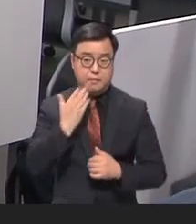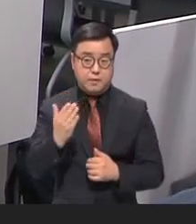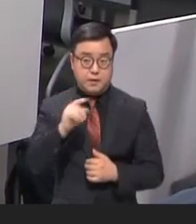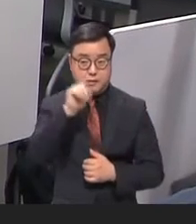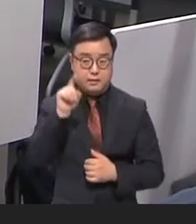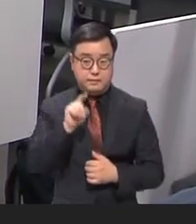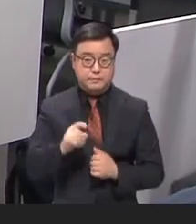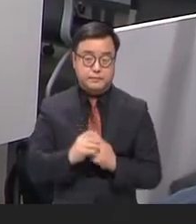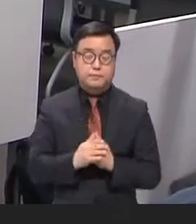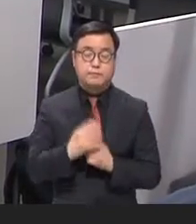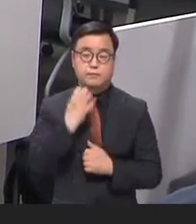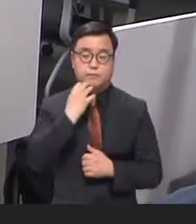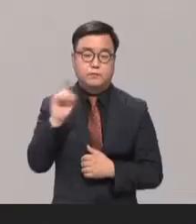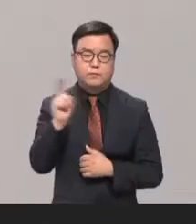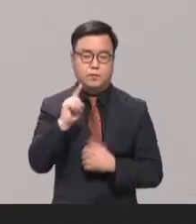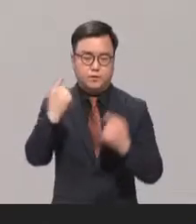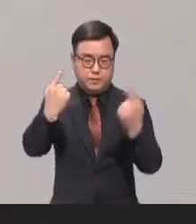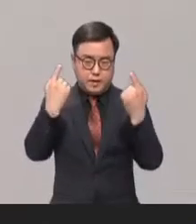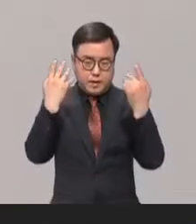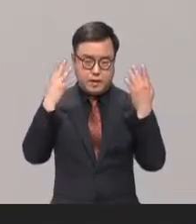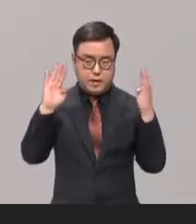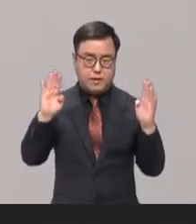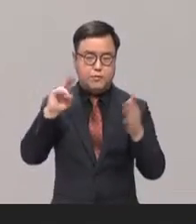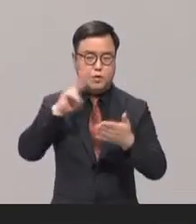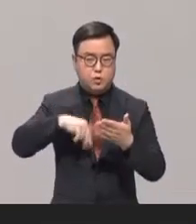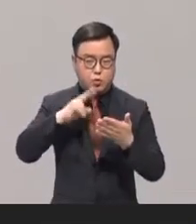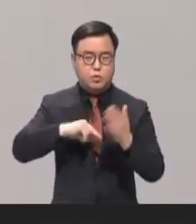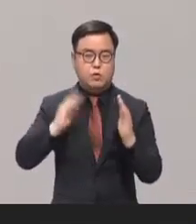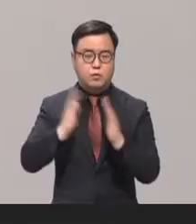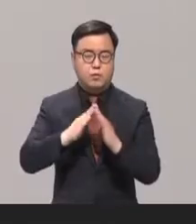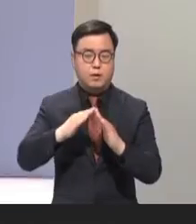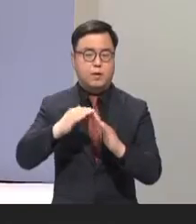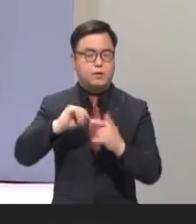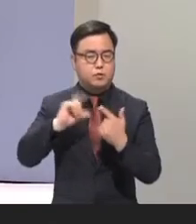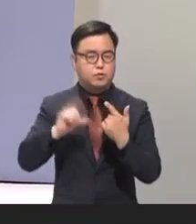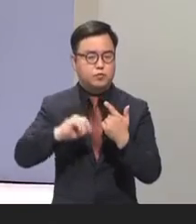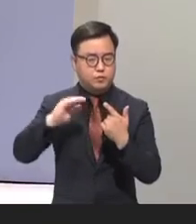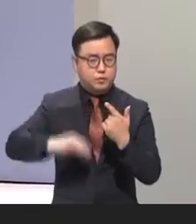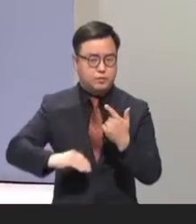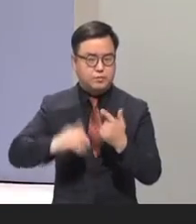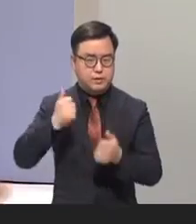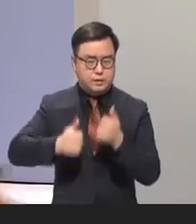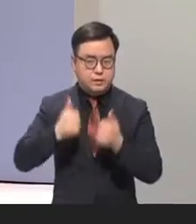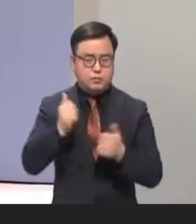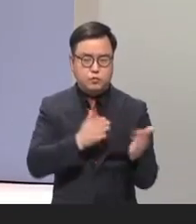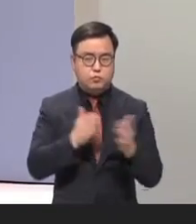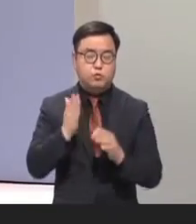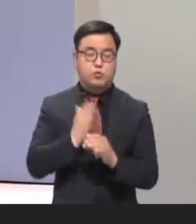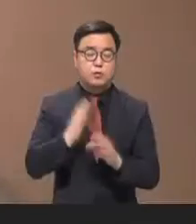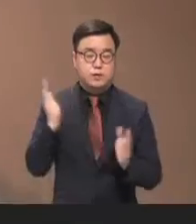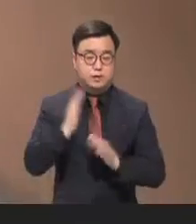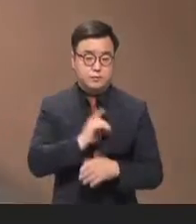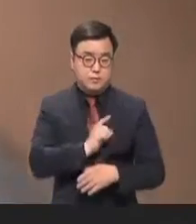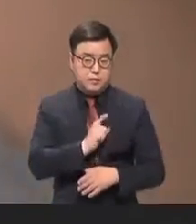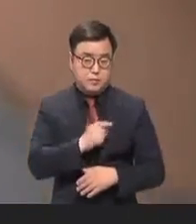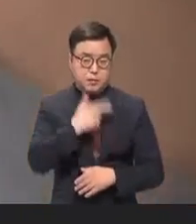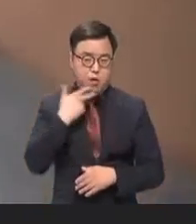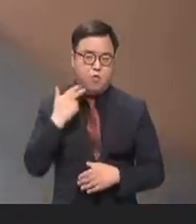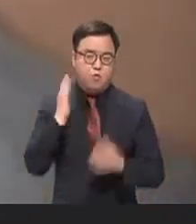서울의 한 대학 도서관. 하반기 공채 시험을 준비하는 학생들이 토익 공부와 자격증 시험 준비에 전념하고